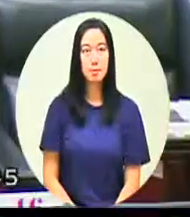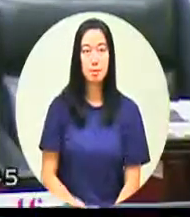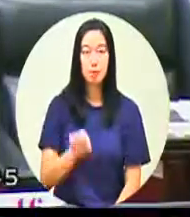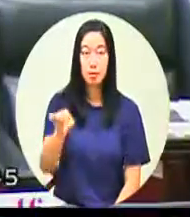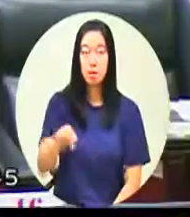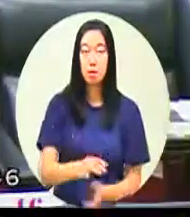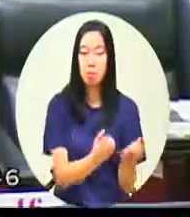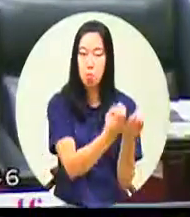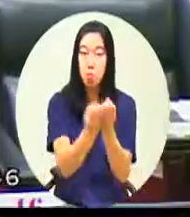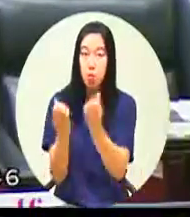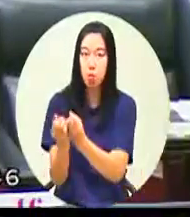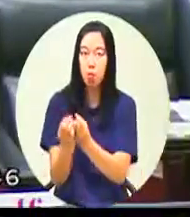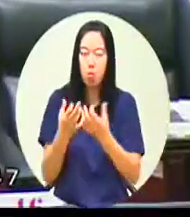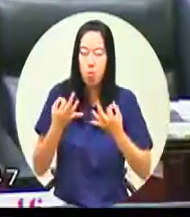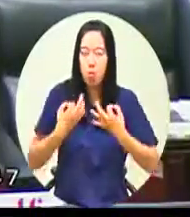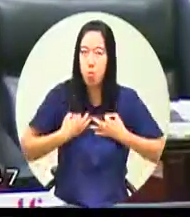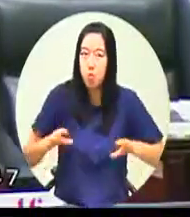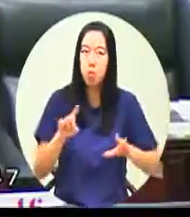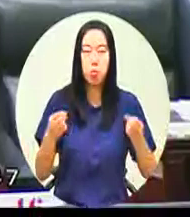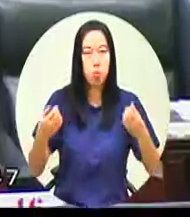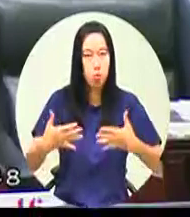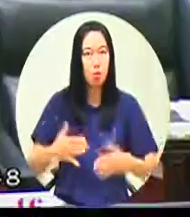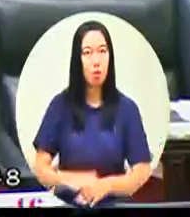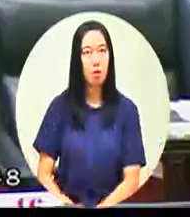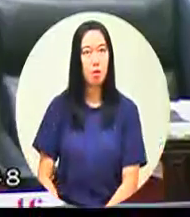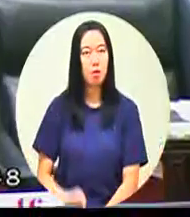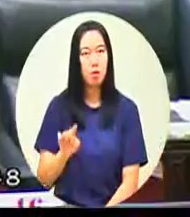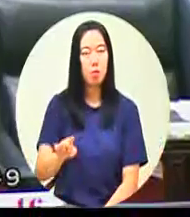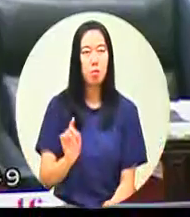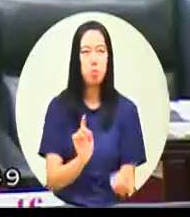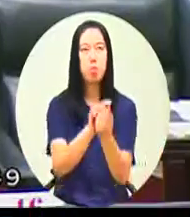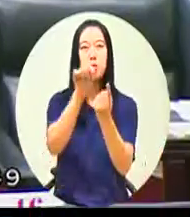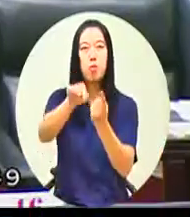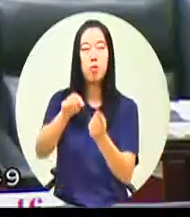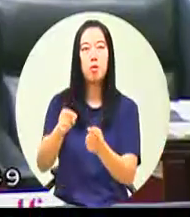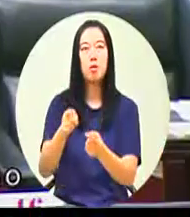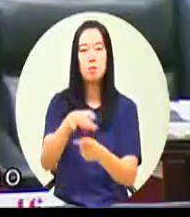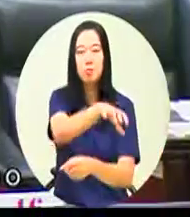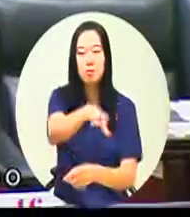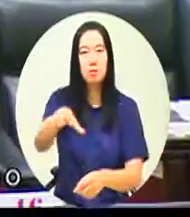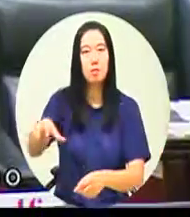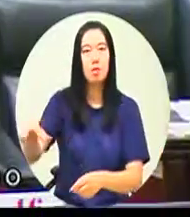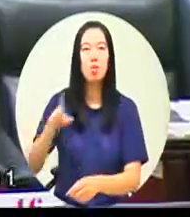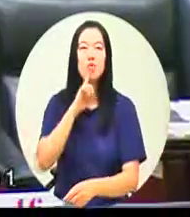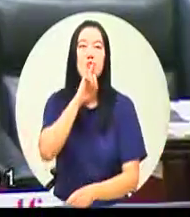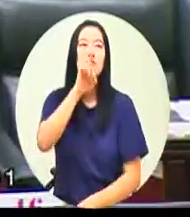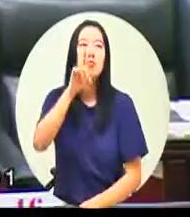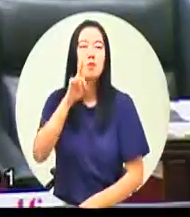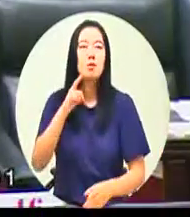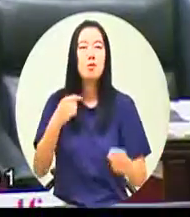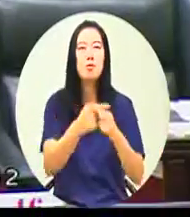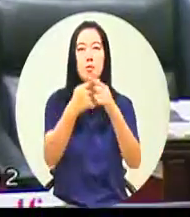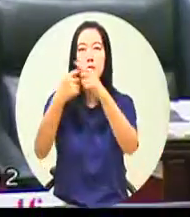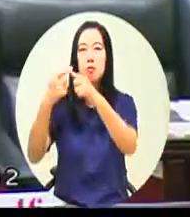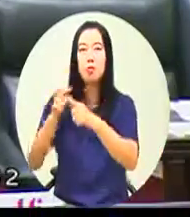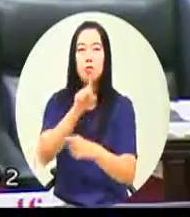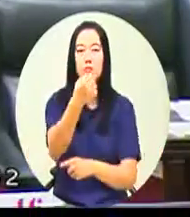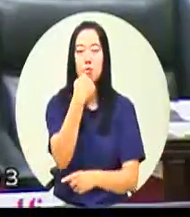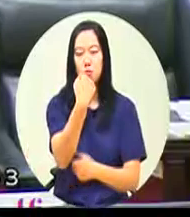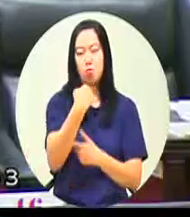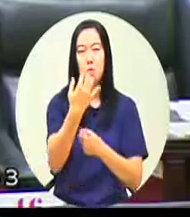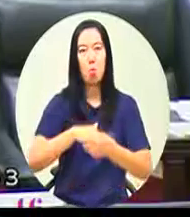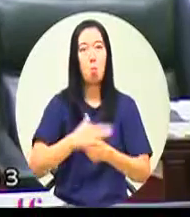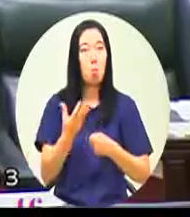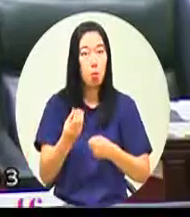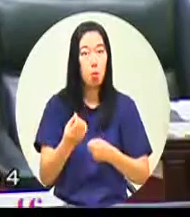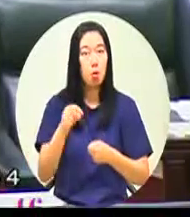这个问题吼，尤其每一届灾损吼，地方拢有的。拢话拢讲伊补偿无着，啊，我是毋是讲咱灾损